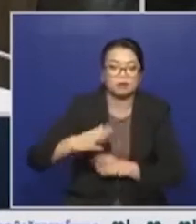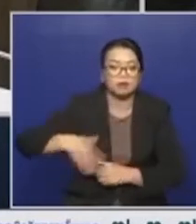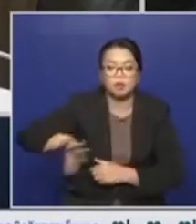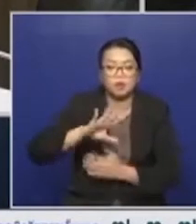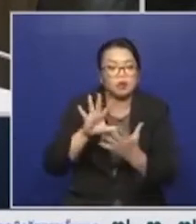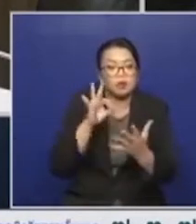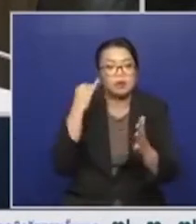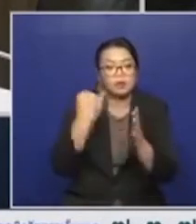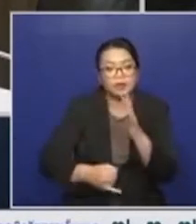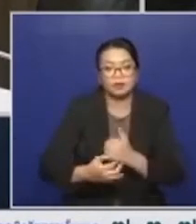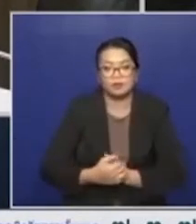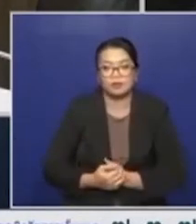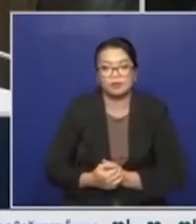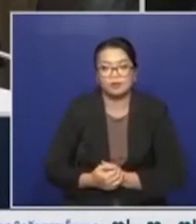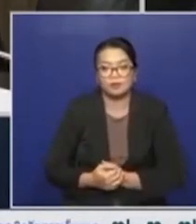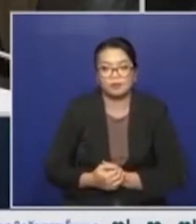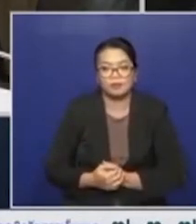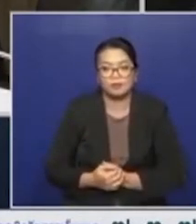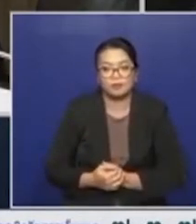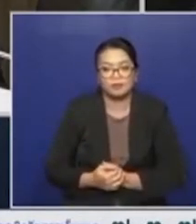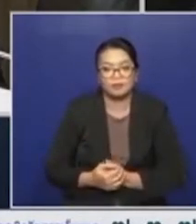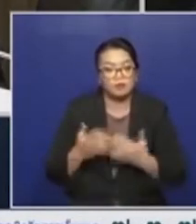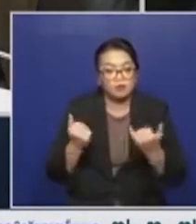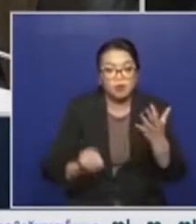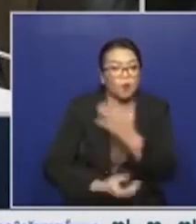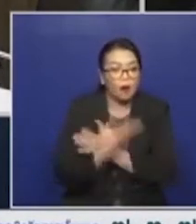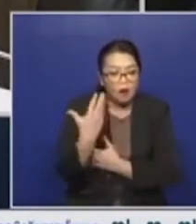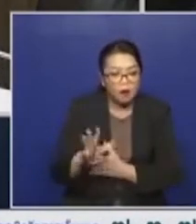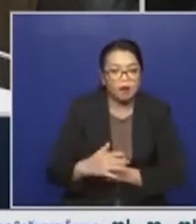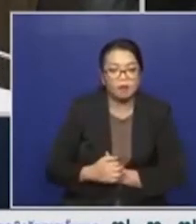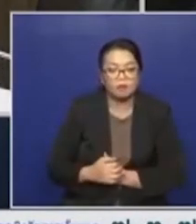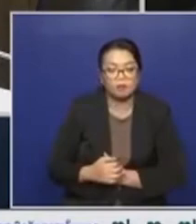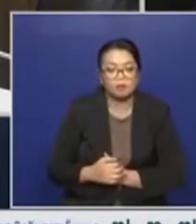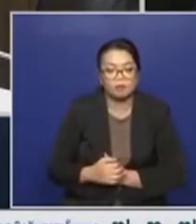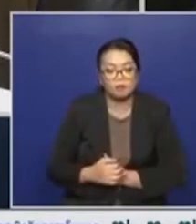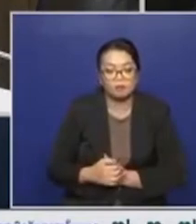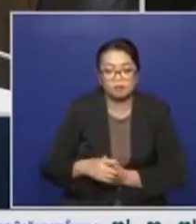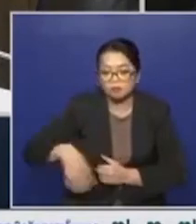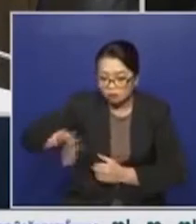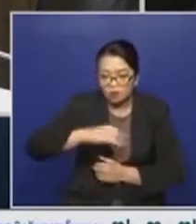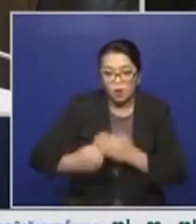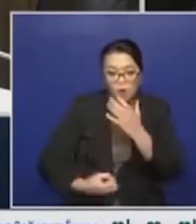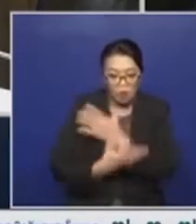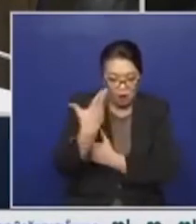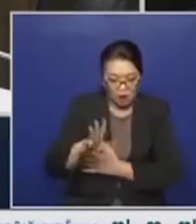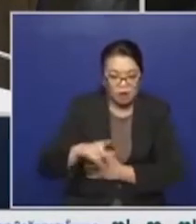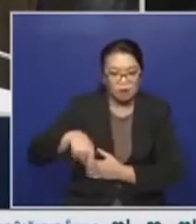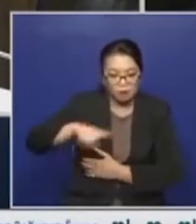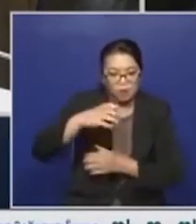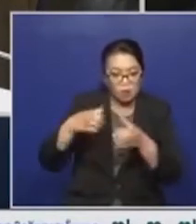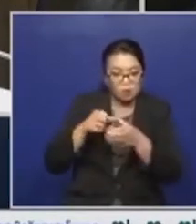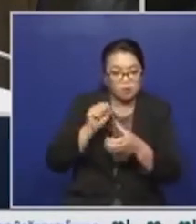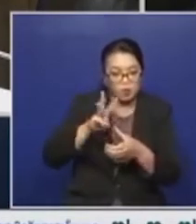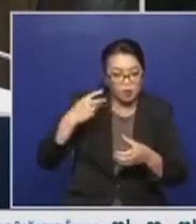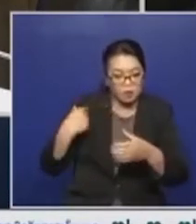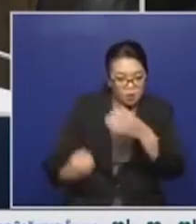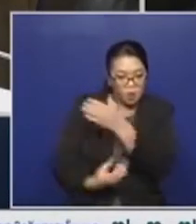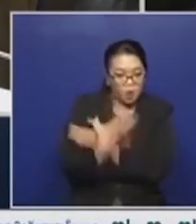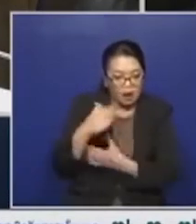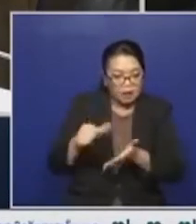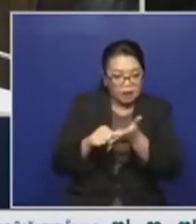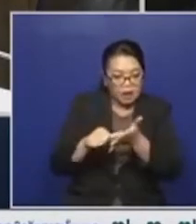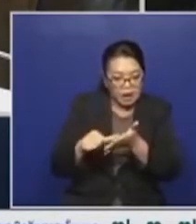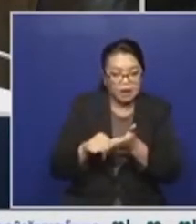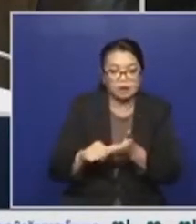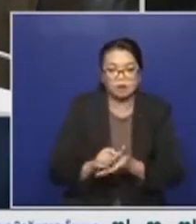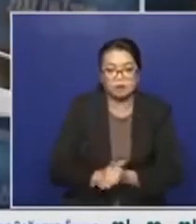เลือกวันนี้เป็นโอกาสแล้วครับโอกาสที่เราจะได้แก้ไขความผิดพลาดหนีโอกาสที่เราจะได้